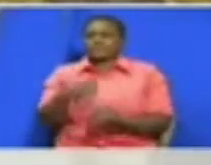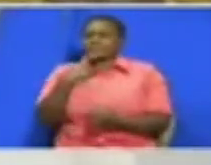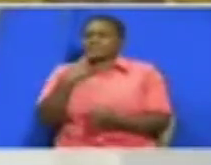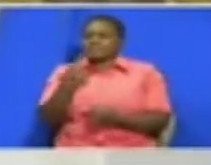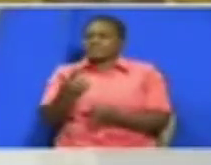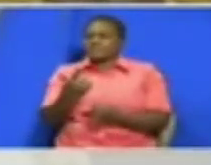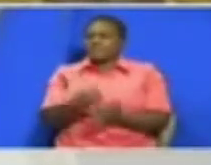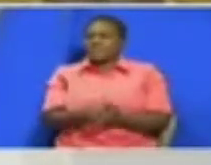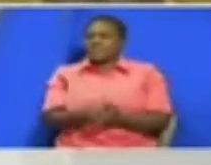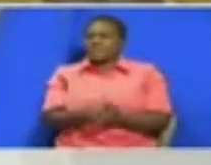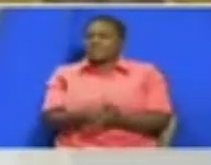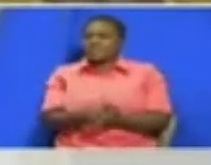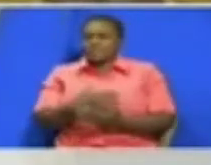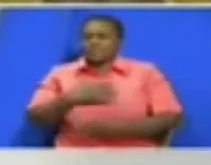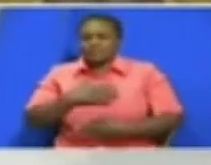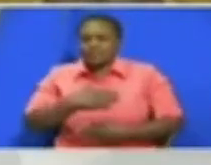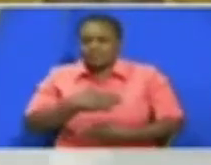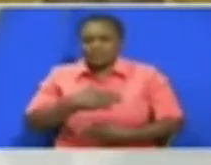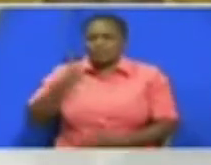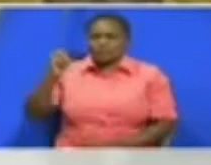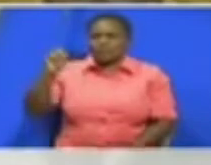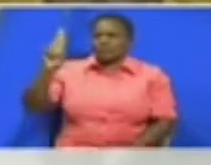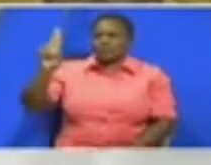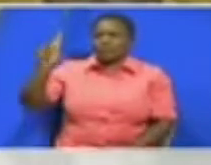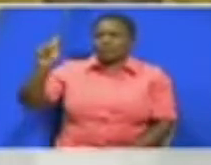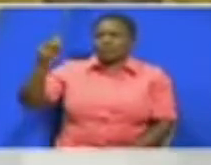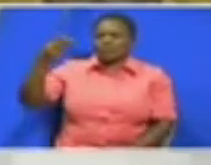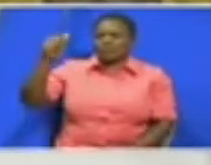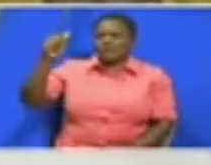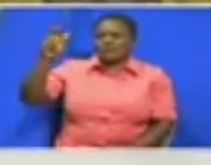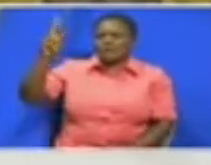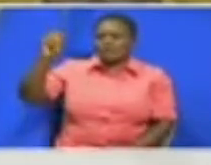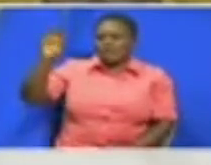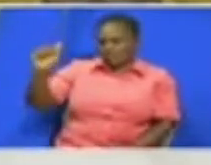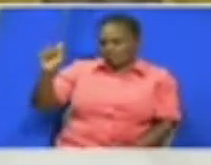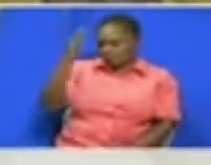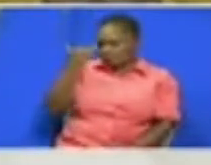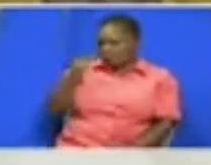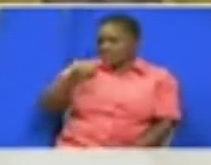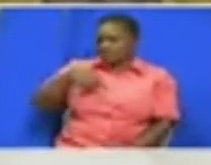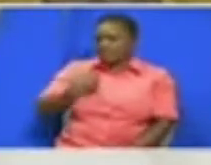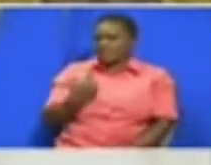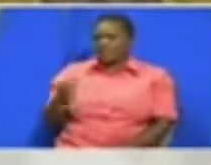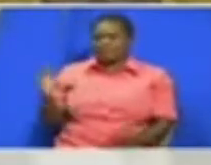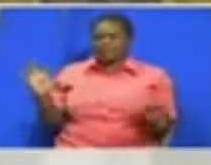Mudama ya kwamba tumeunganisha wabunge wa Kenya